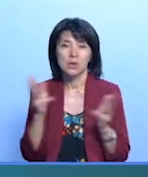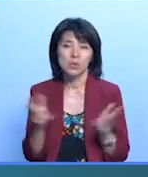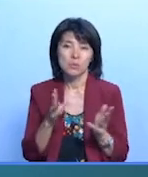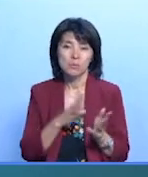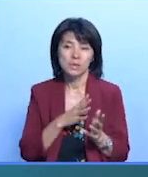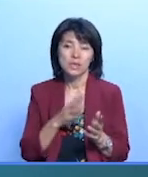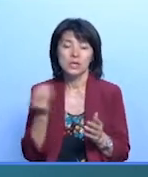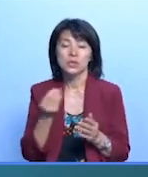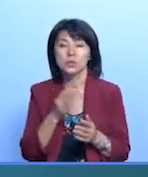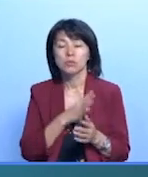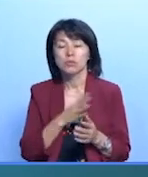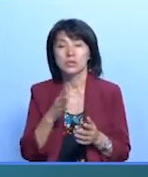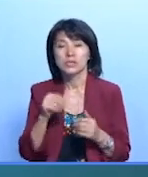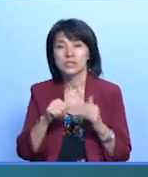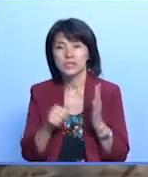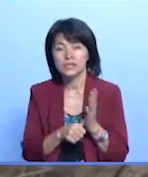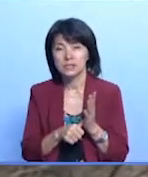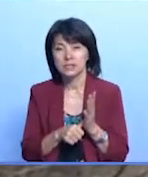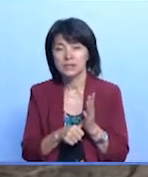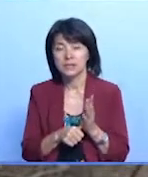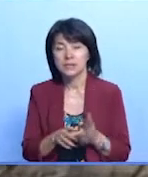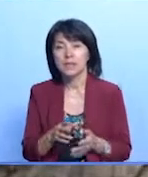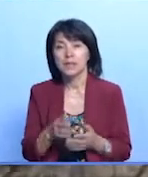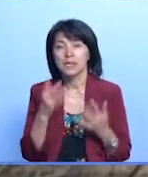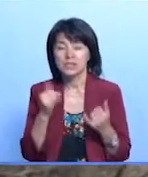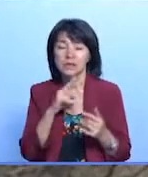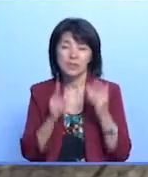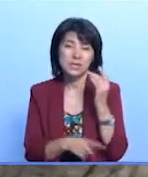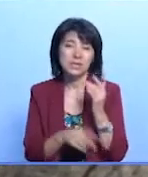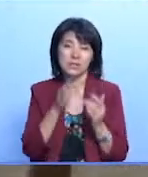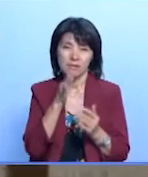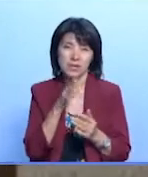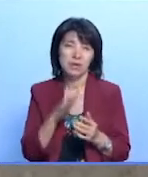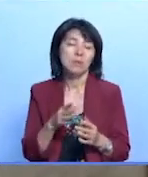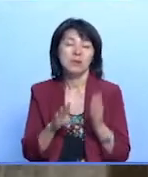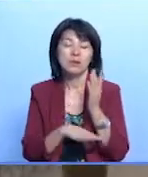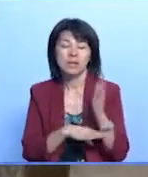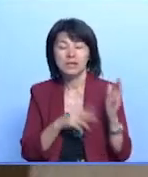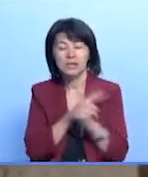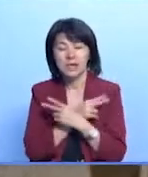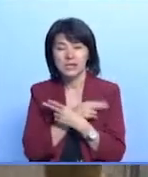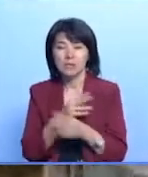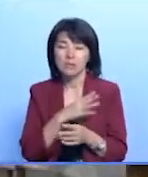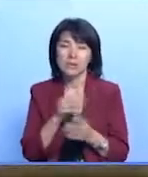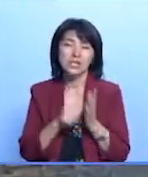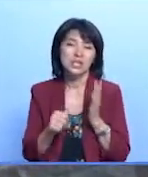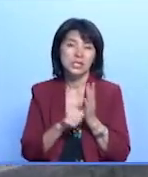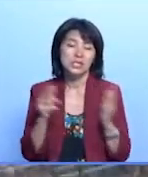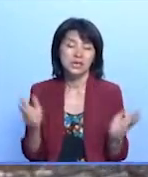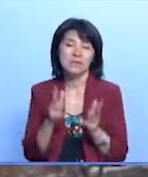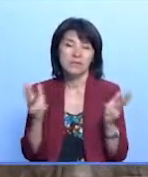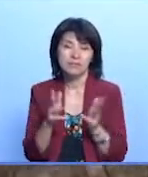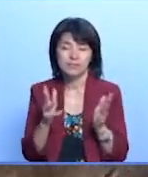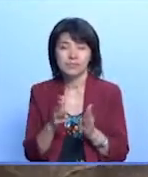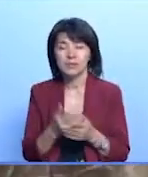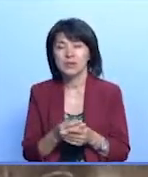16, яблонькінде 14. Жалпы соңғы күндері саяжайларда 60 өрт оқиғасы болды. 248 саяжай учаскелері зардап